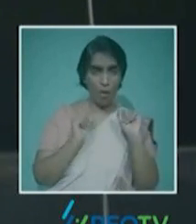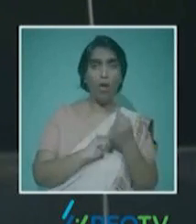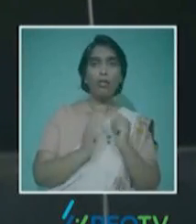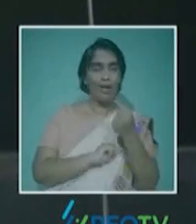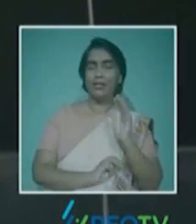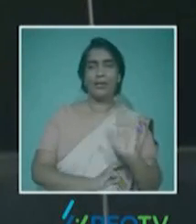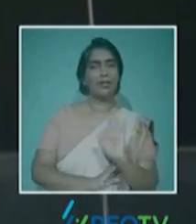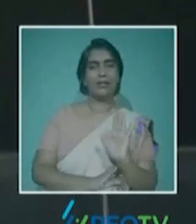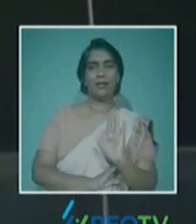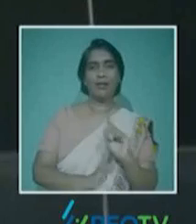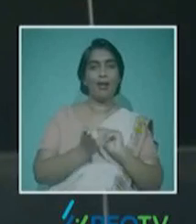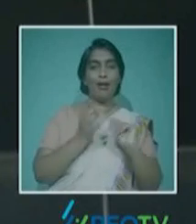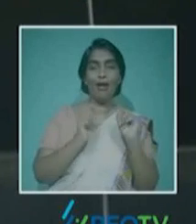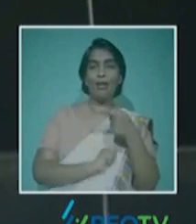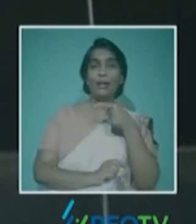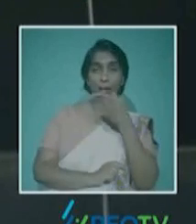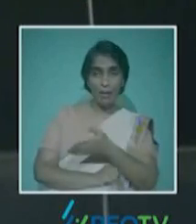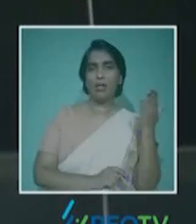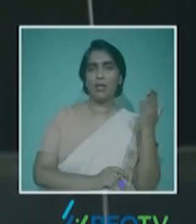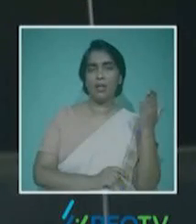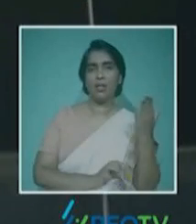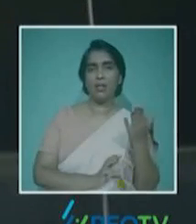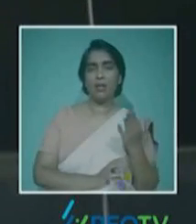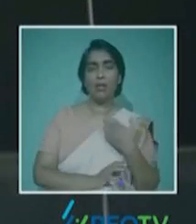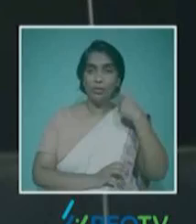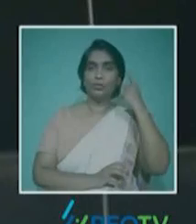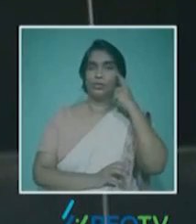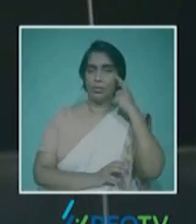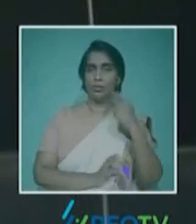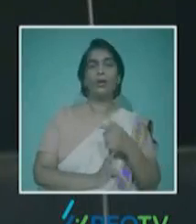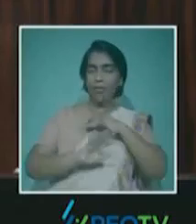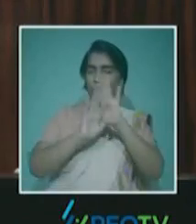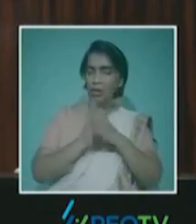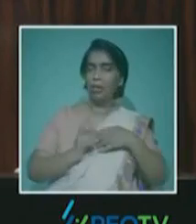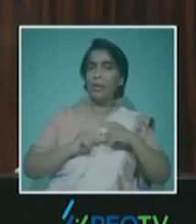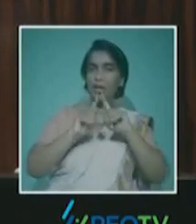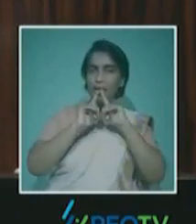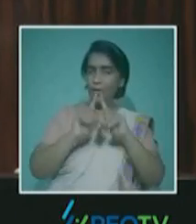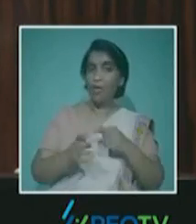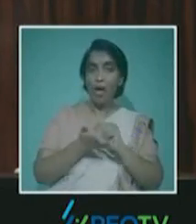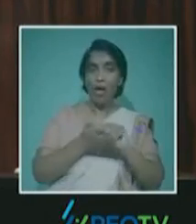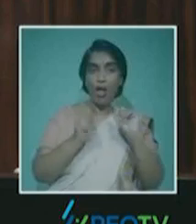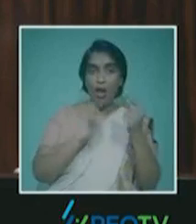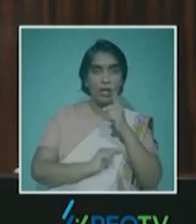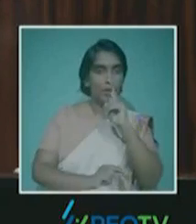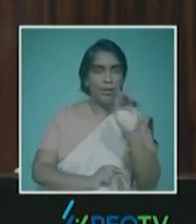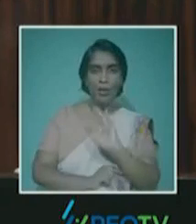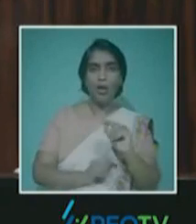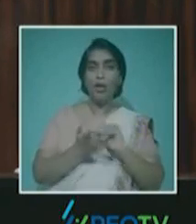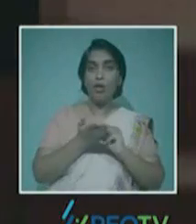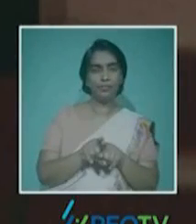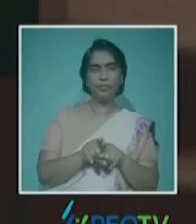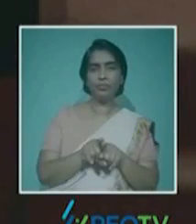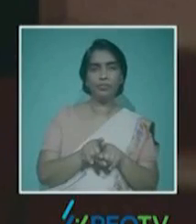ලොතරැයියක් ඇදුන්නේ නැහැ. ලොතරැයිය මෙන්න මේකයි කියලා දැනගත්තා. නම්බර ටික මේවා කියලා. ඒකයි ලොතරැයිය. මම කිව්වේ නැහැ ලොතරැයියක් ඇදුන කියලා. මම කිව්වේ ලොතරැයියක්